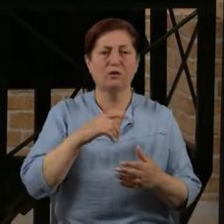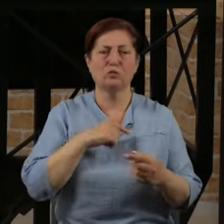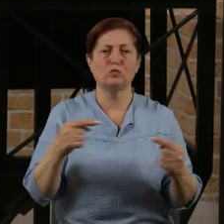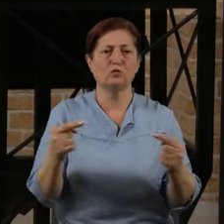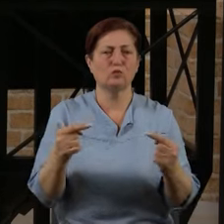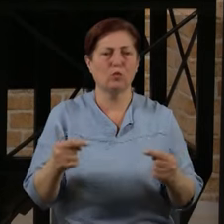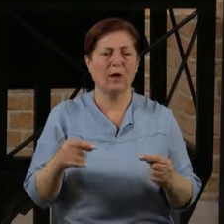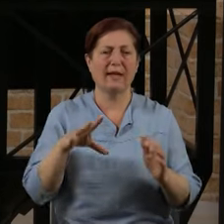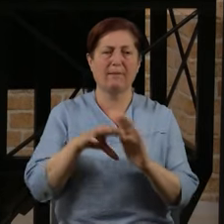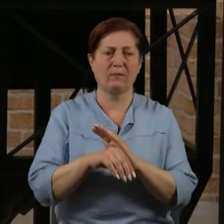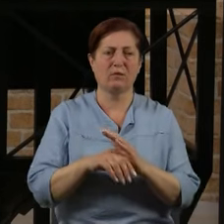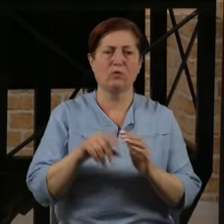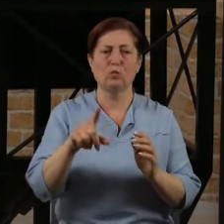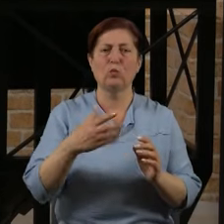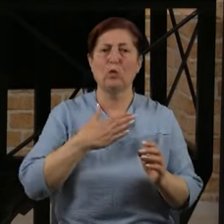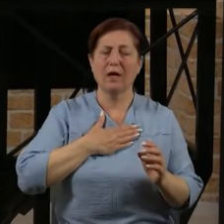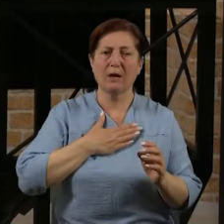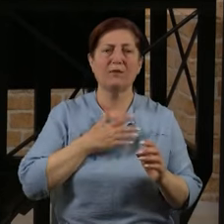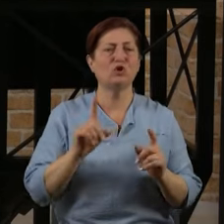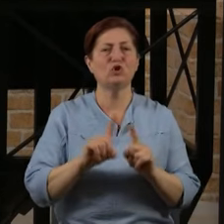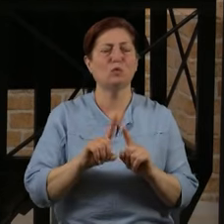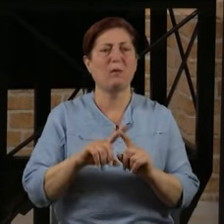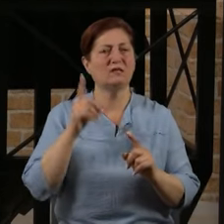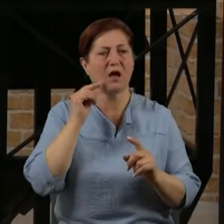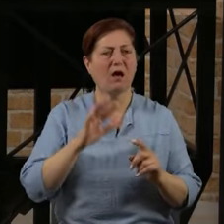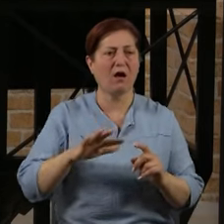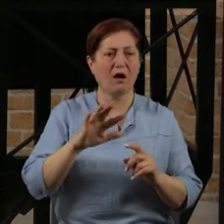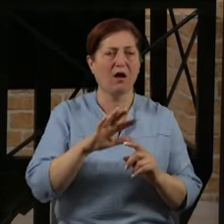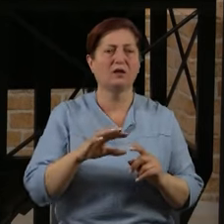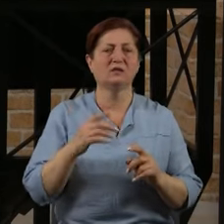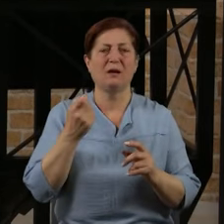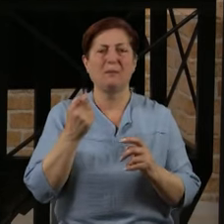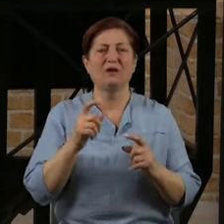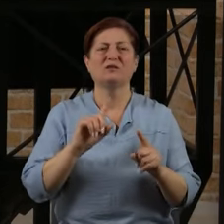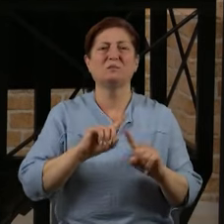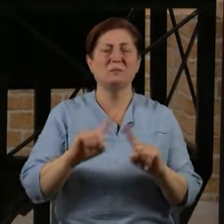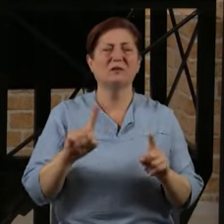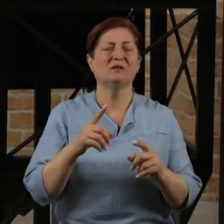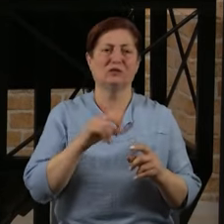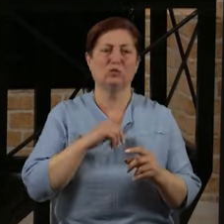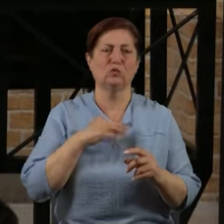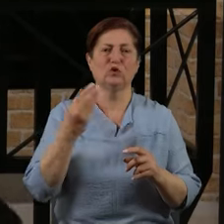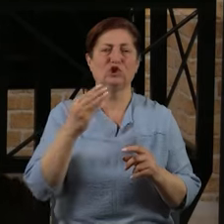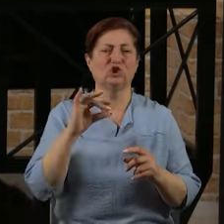մեջ դու իմներ ինչպես Հայաստանը եւ այլն, կարծեմ այս տեսակ տողեր կան Համոսահյանի